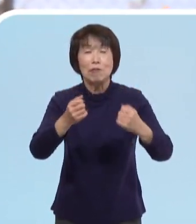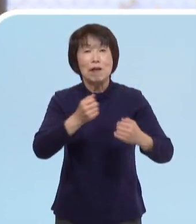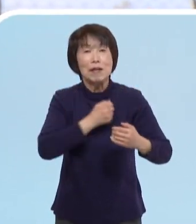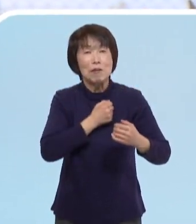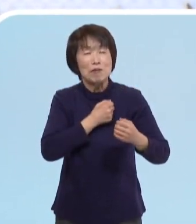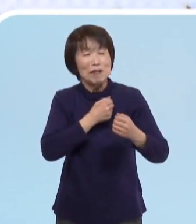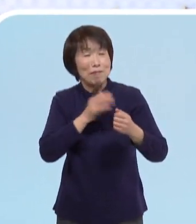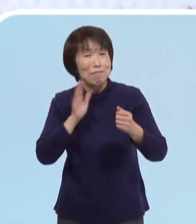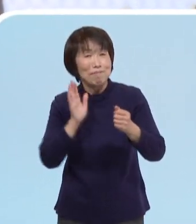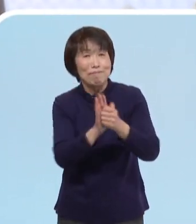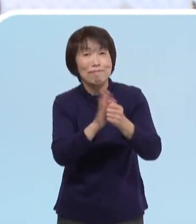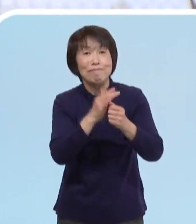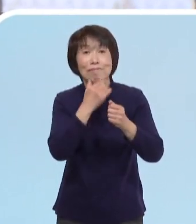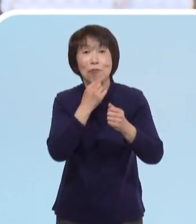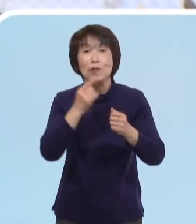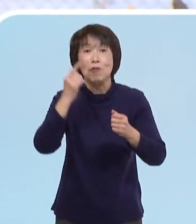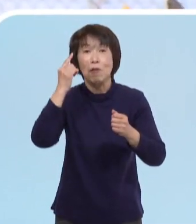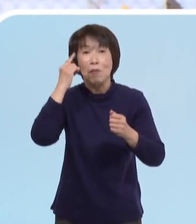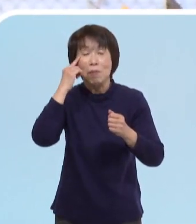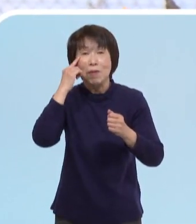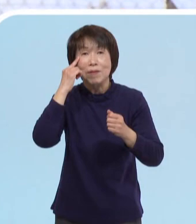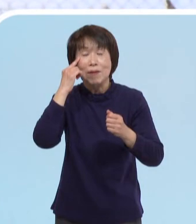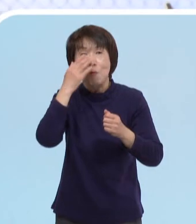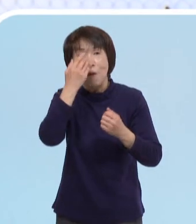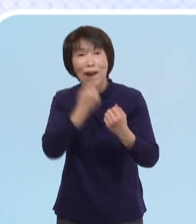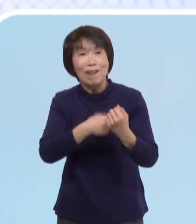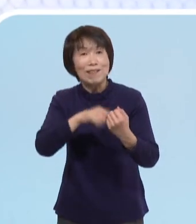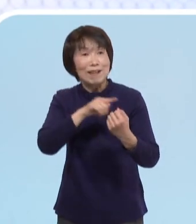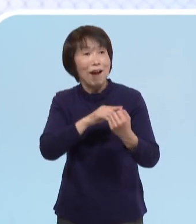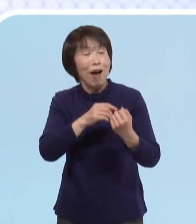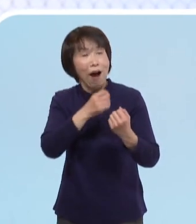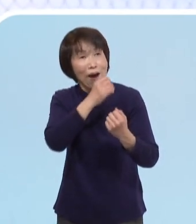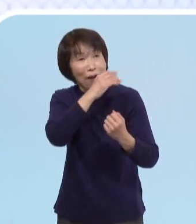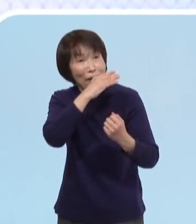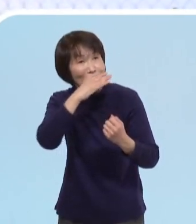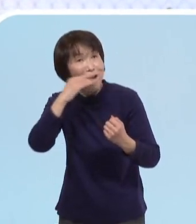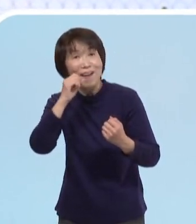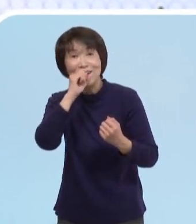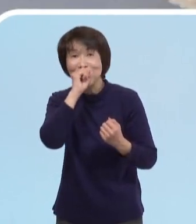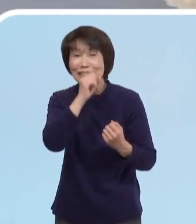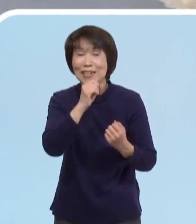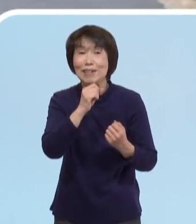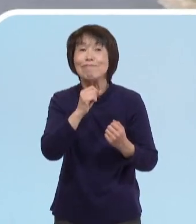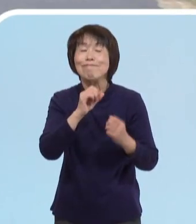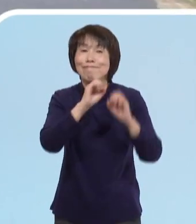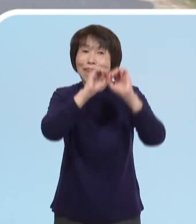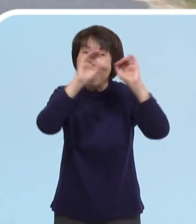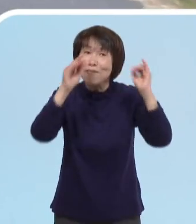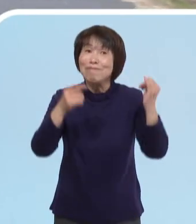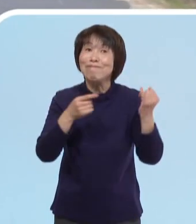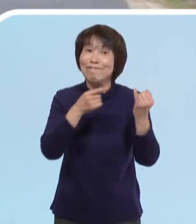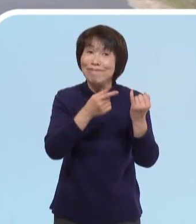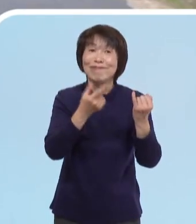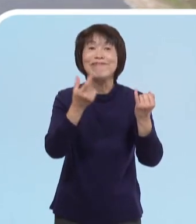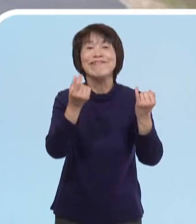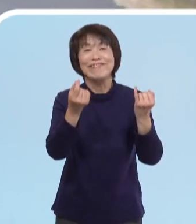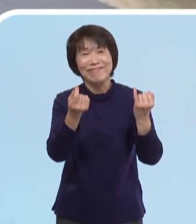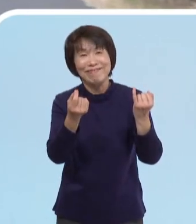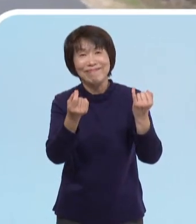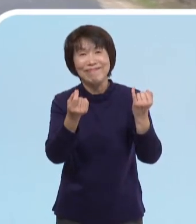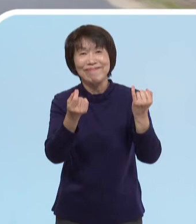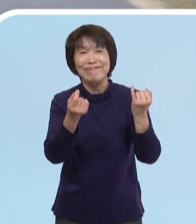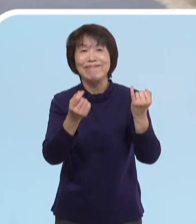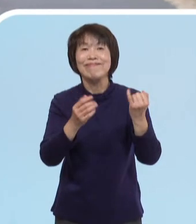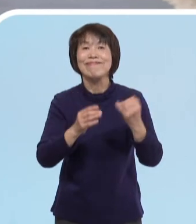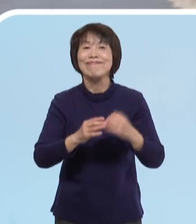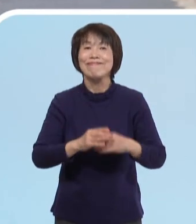を助けていただきたいと思います。本当に若きパワーを感じました。災害救助犬ハンドラーの高橋さん、確かに輝